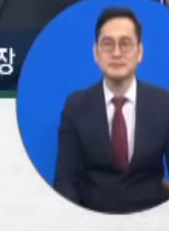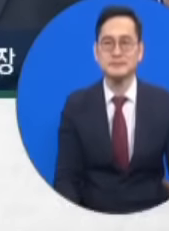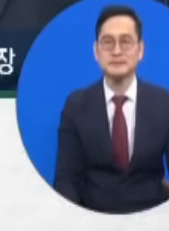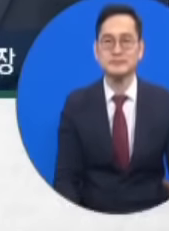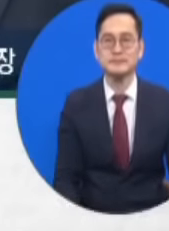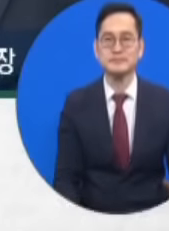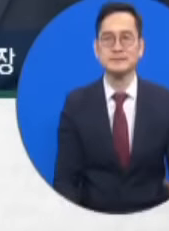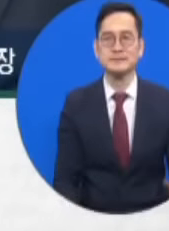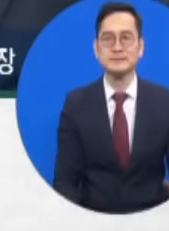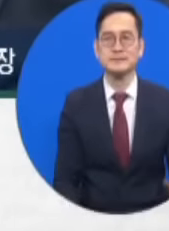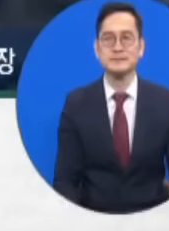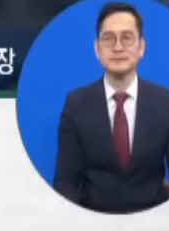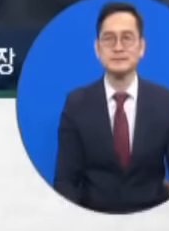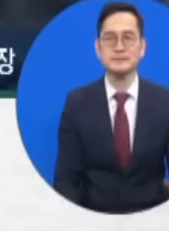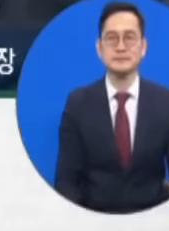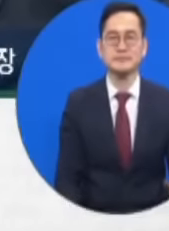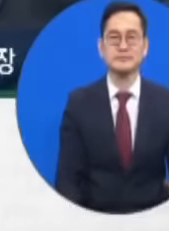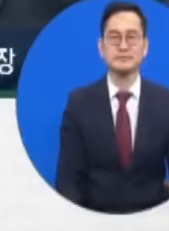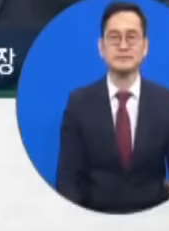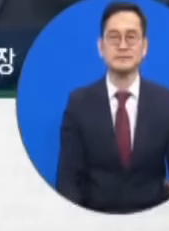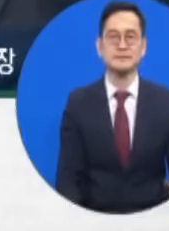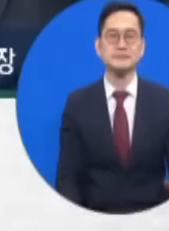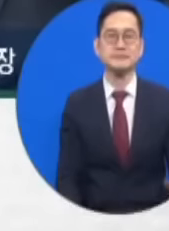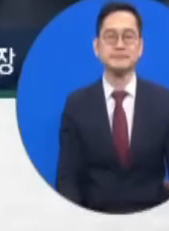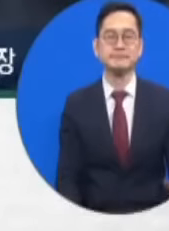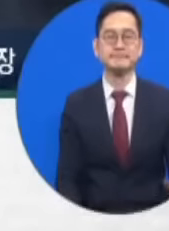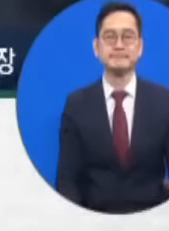각 지역을 특정해서 언급을 하고 있거든요.